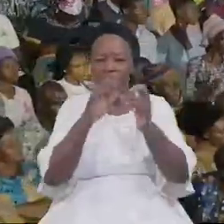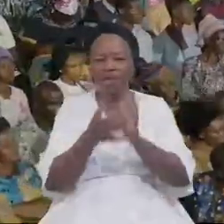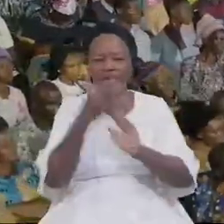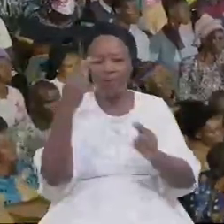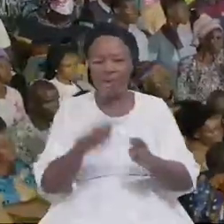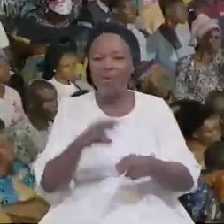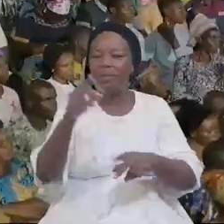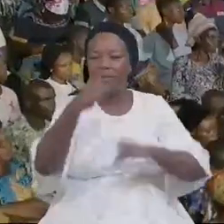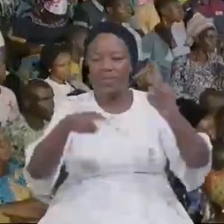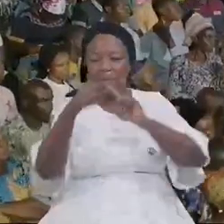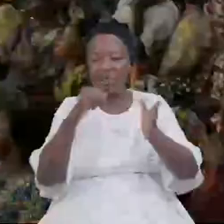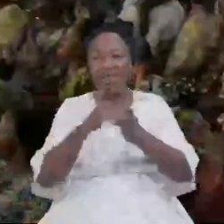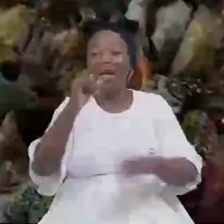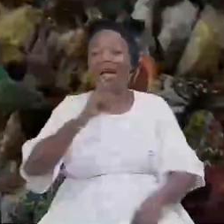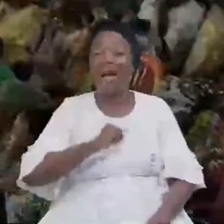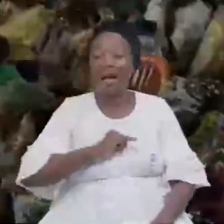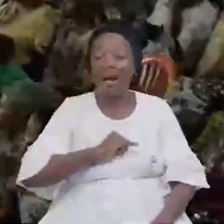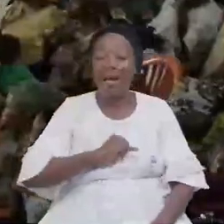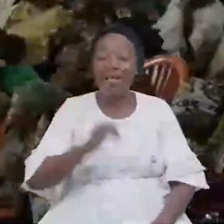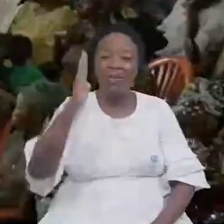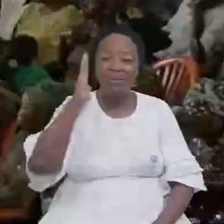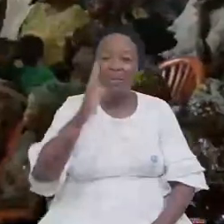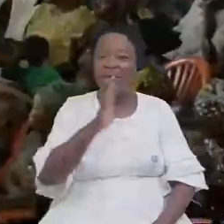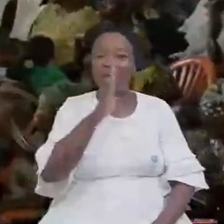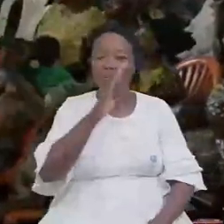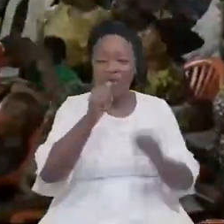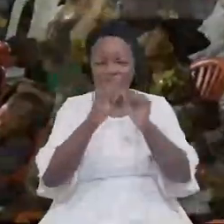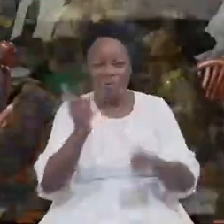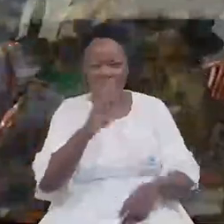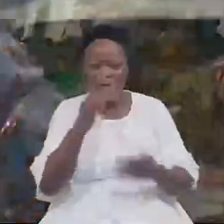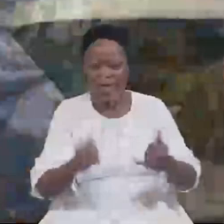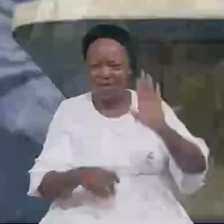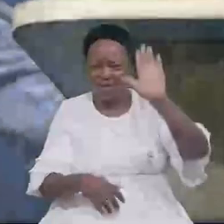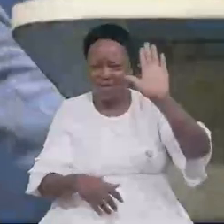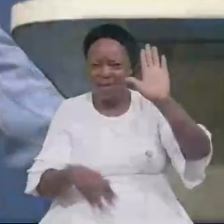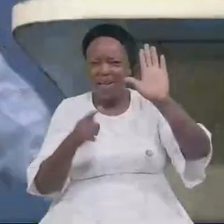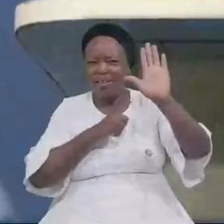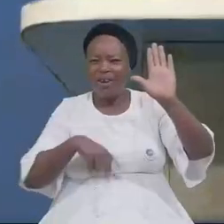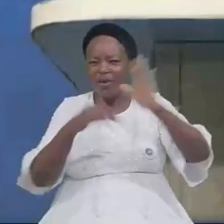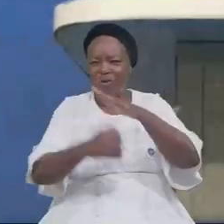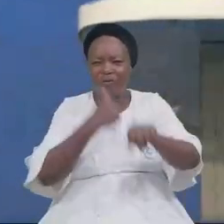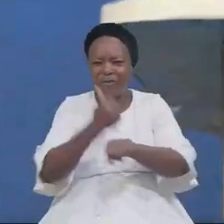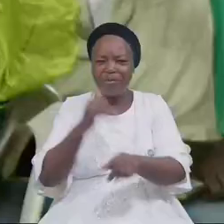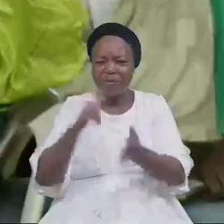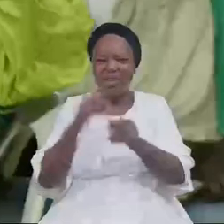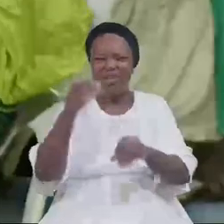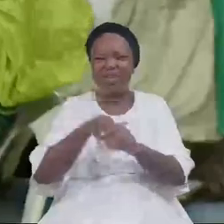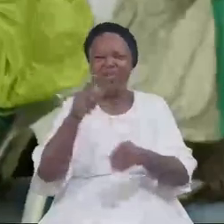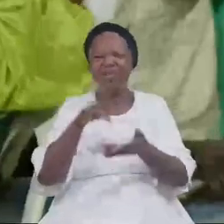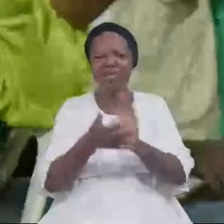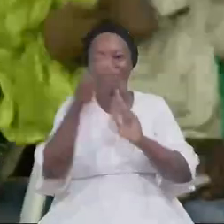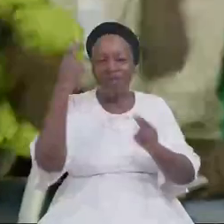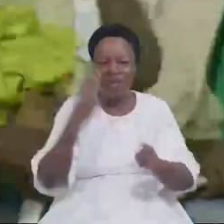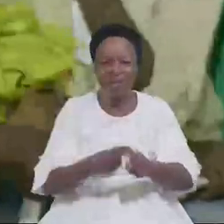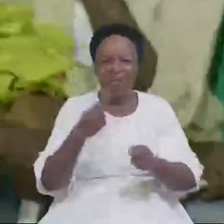serai béni. Où êtes-vous là-bas? Puisse le Seigneur le confirmer au nom de Jésus-Christ.